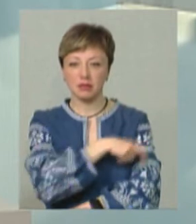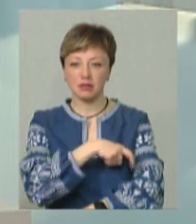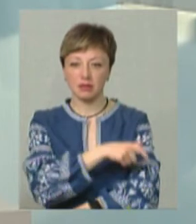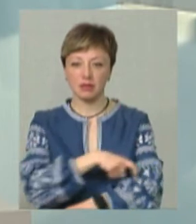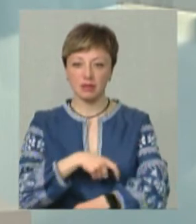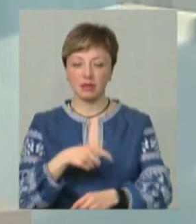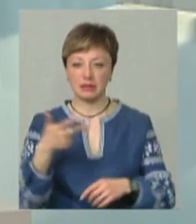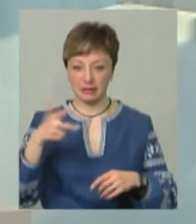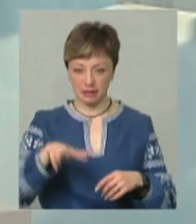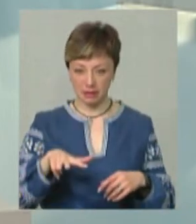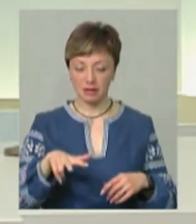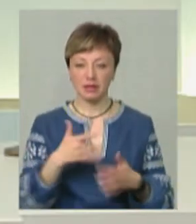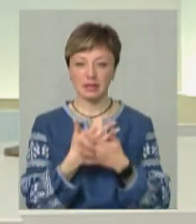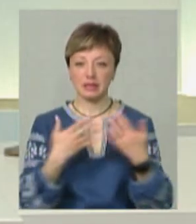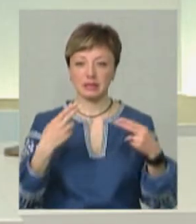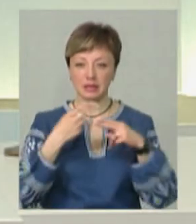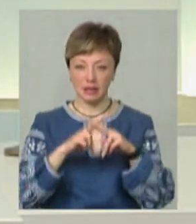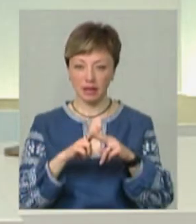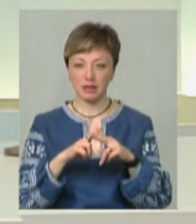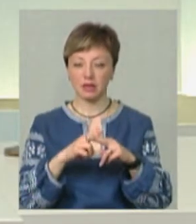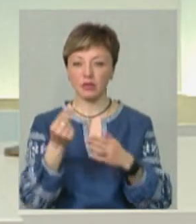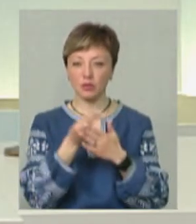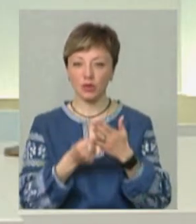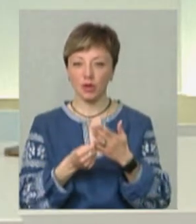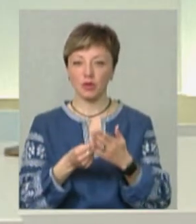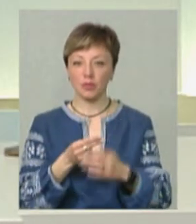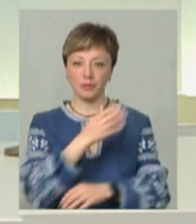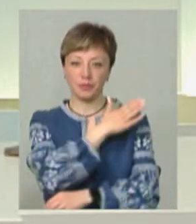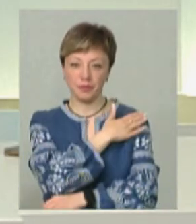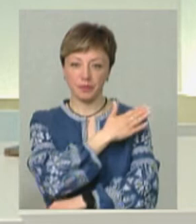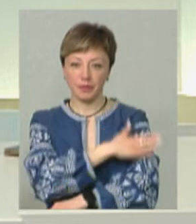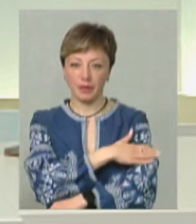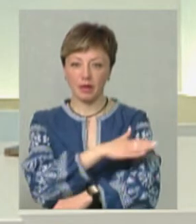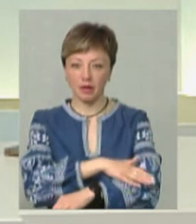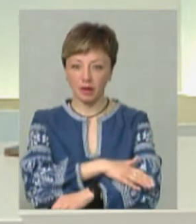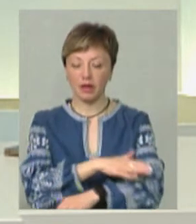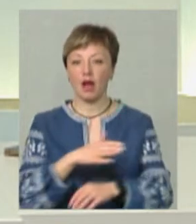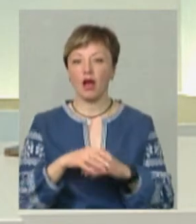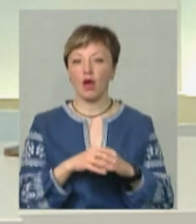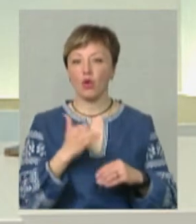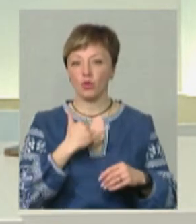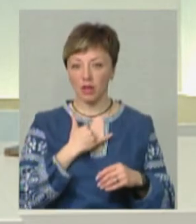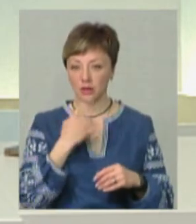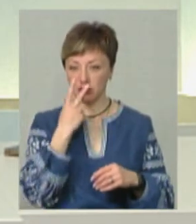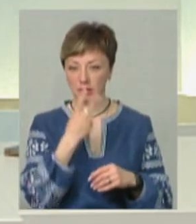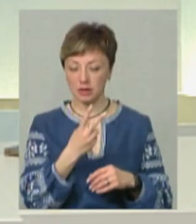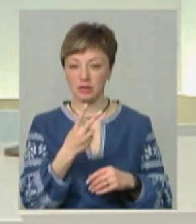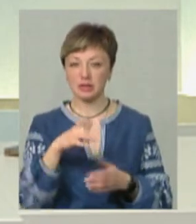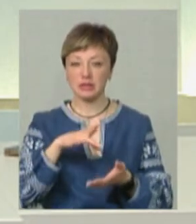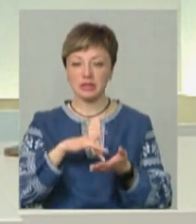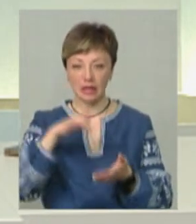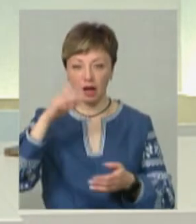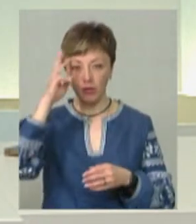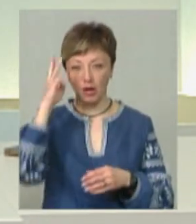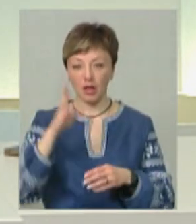нанесення орнаментації, тобто різні техніки, різні орнаменти на полику, під поличчю, по рукаві. У нас на центральному